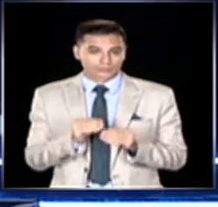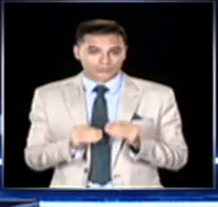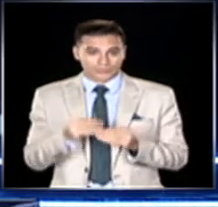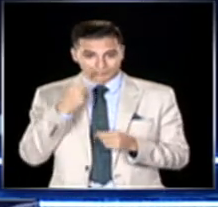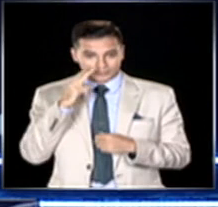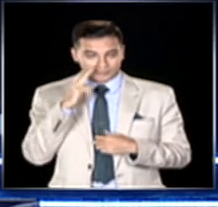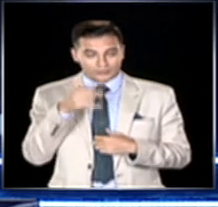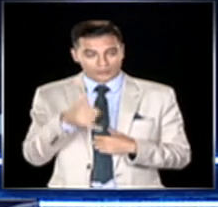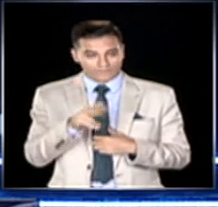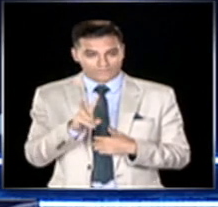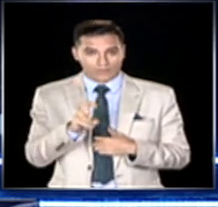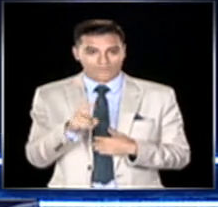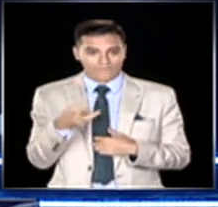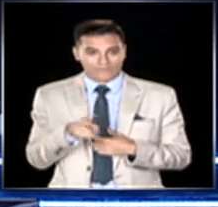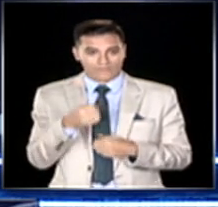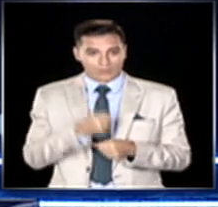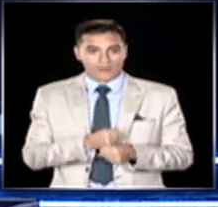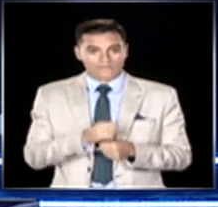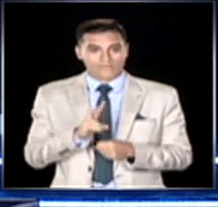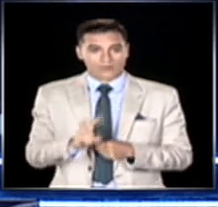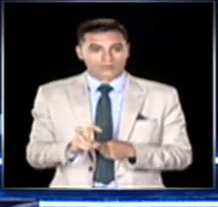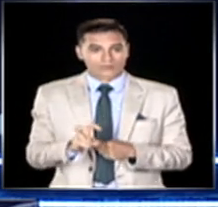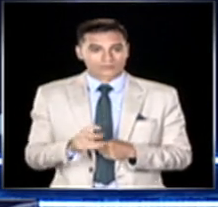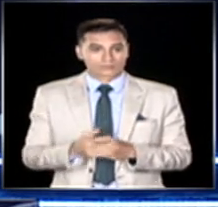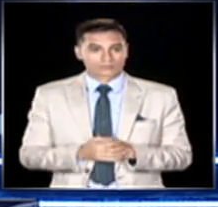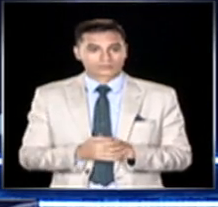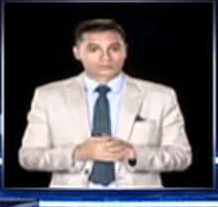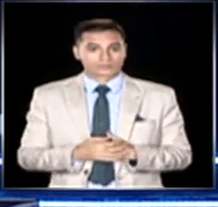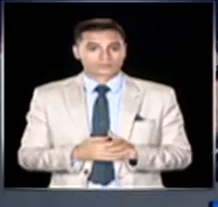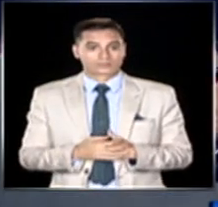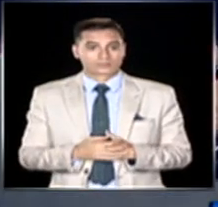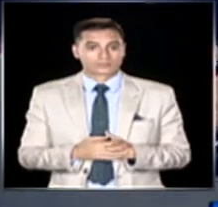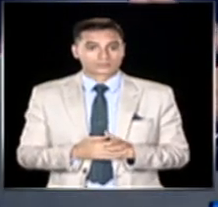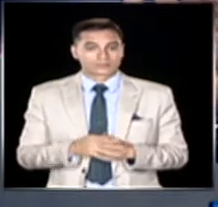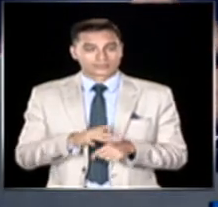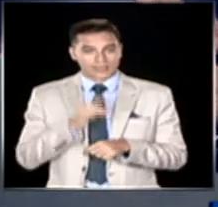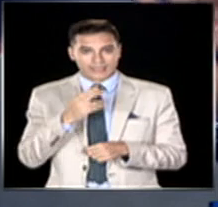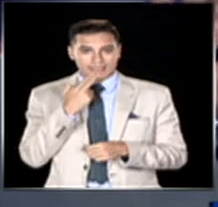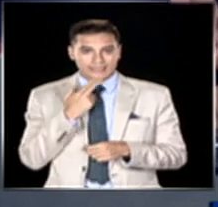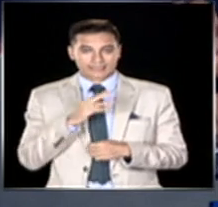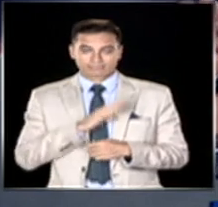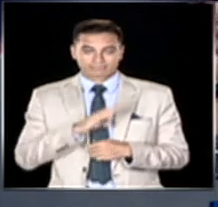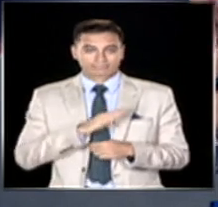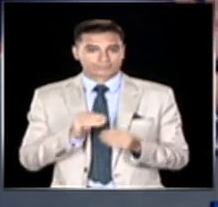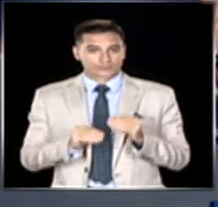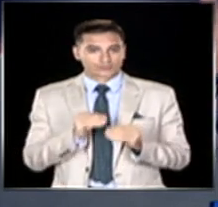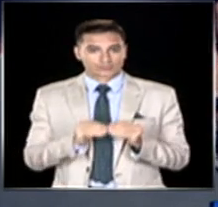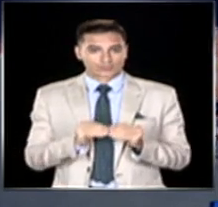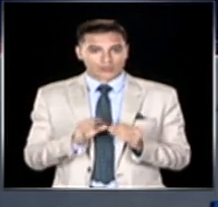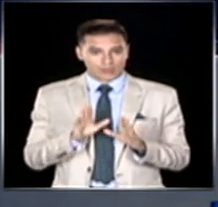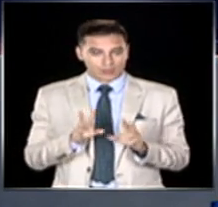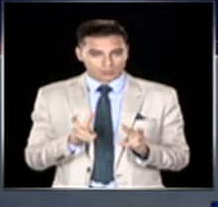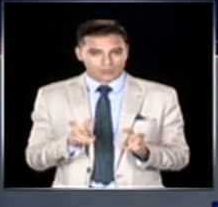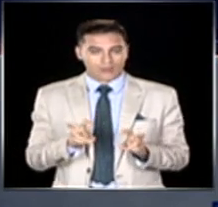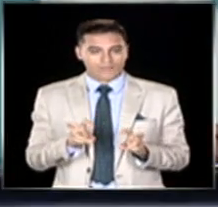خليك ادهم، خليك فين، خليك ادهم. فكنا برك هارد لك، هارد لك، مفيش مشكله،